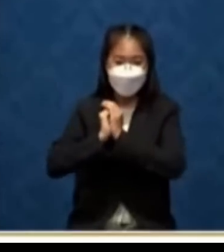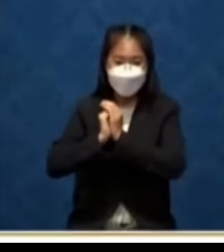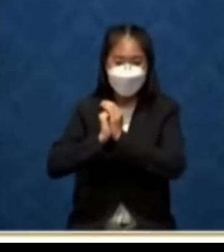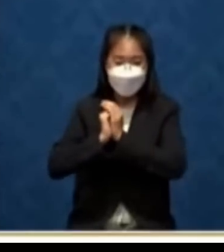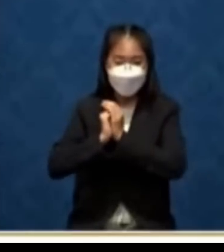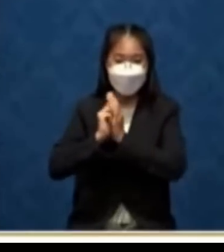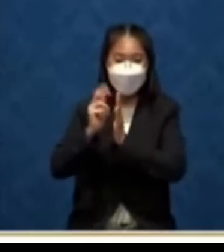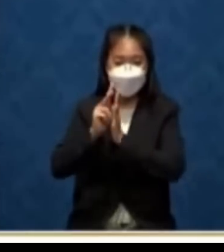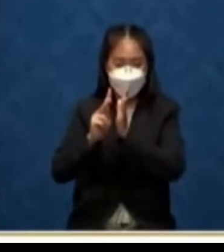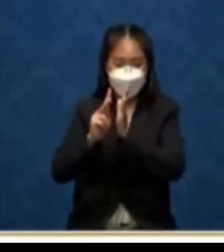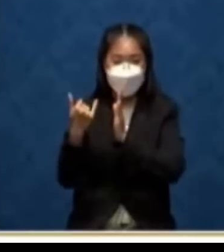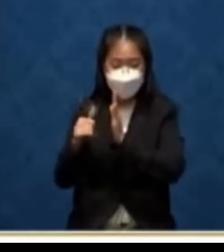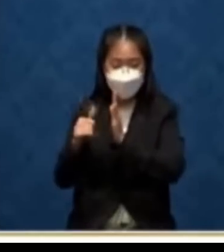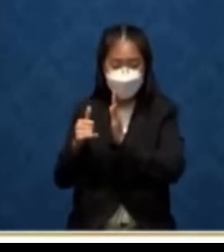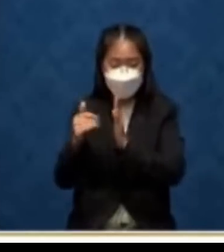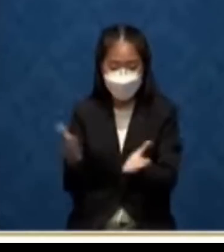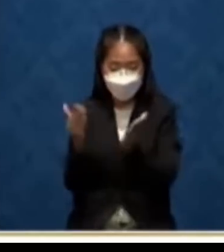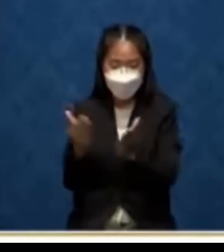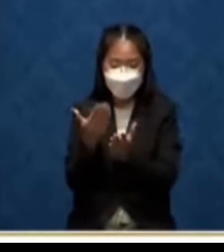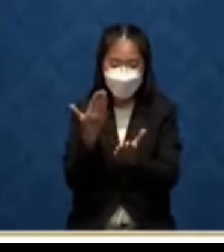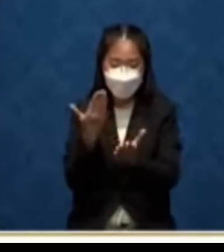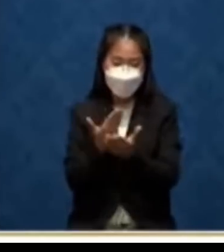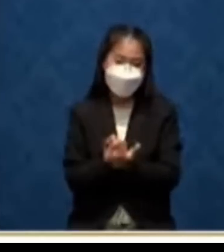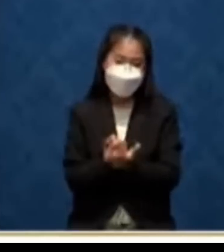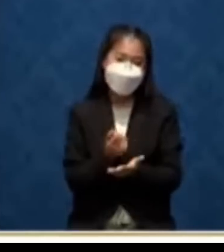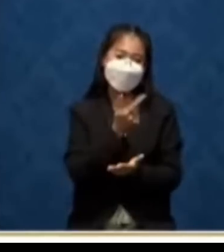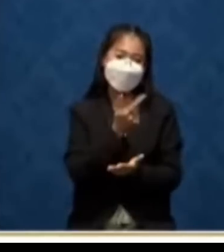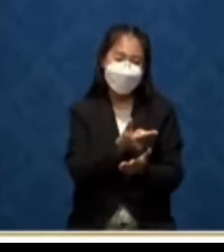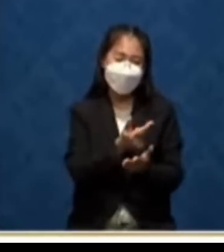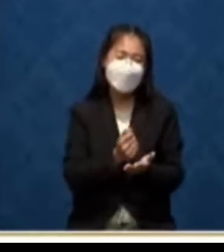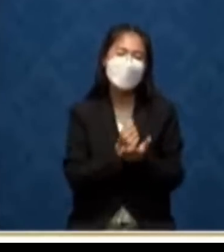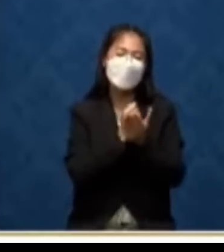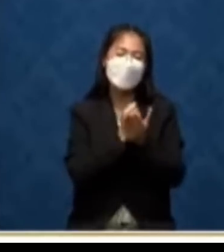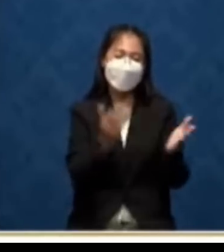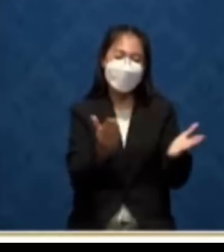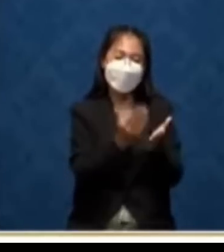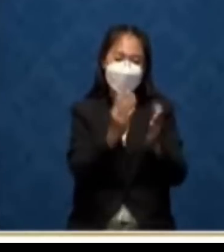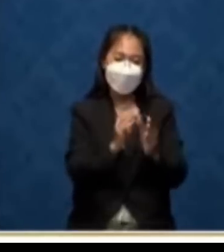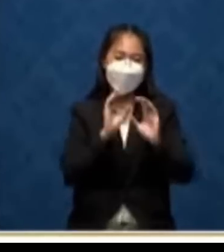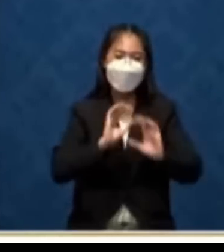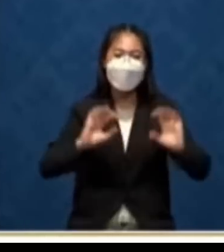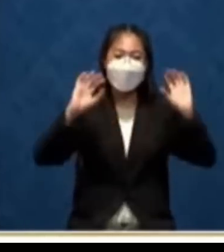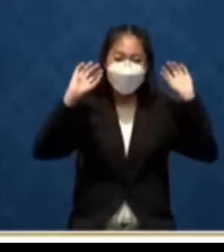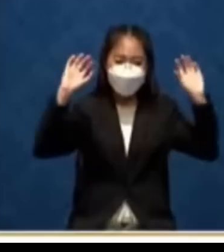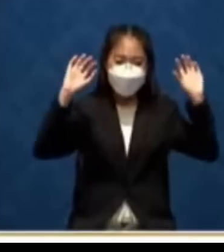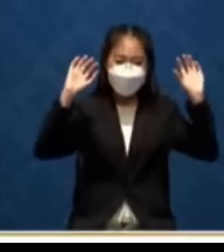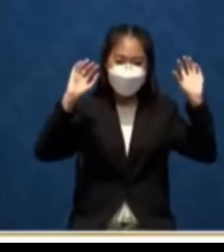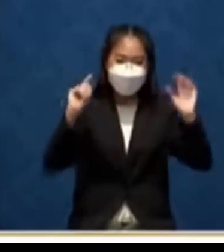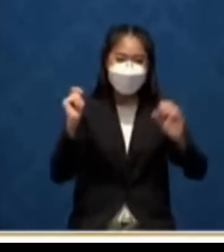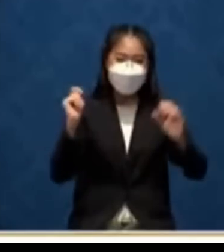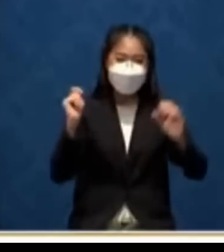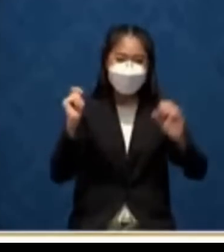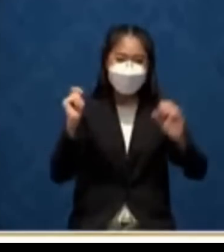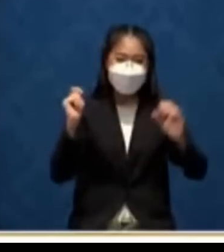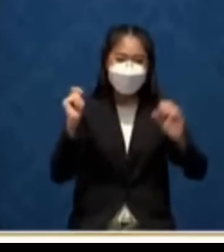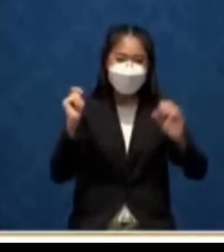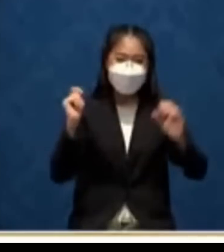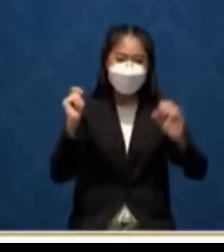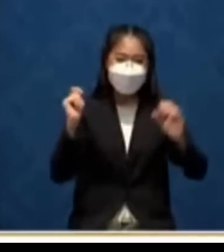นุนทางการเงินให้กับรัฐบาลผ่านพรรคที่เป็นแกนนำคุณธรรมนัสจึงเป็นมือประสาน